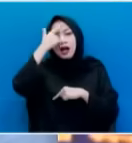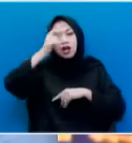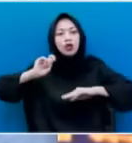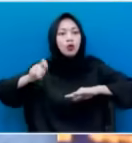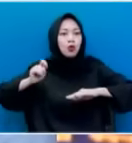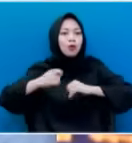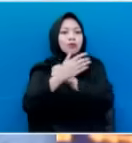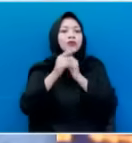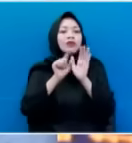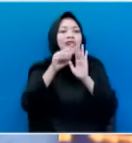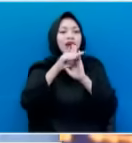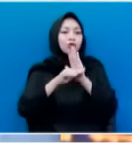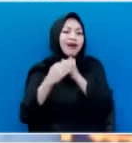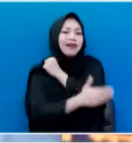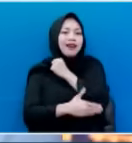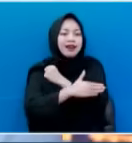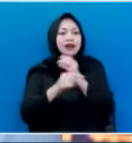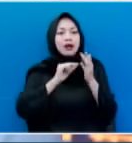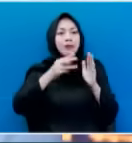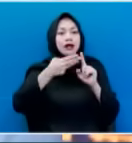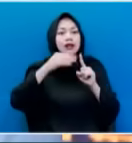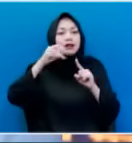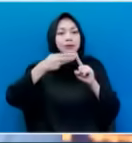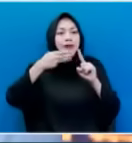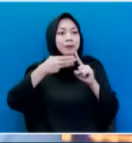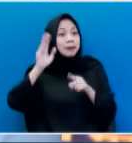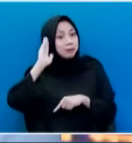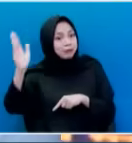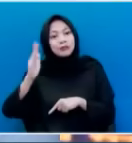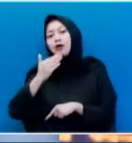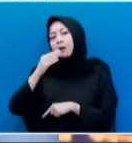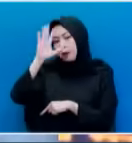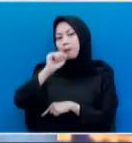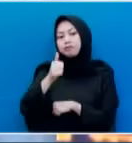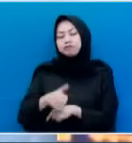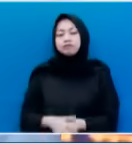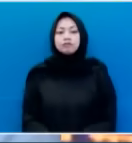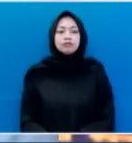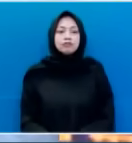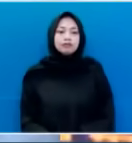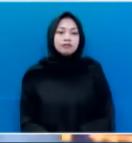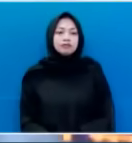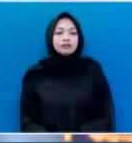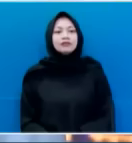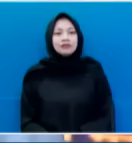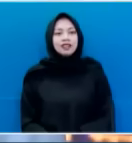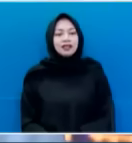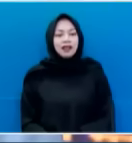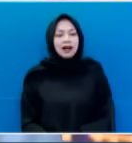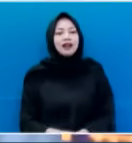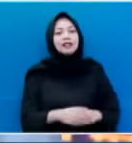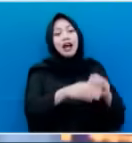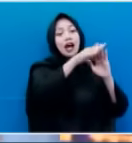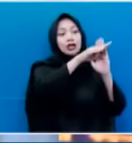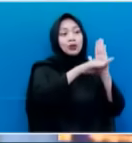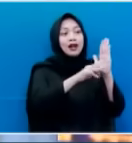Jentera. Mbak Bibip, selamat malam. Selamat malam. Mbak, kalau kita lihat ini kan bisa dikatakan produk MK